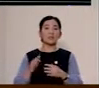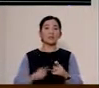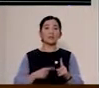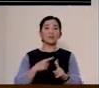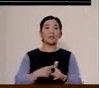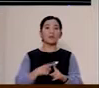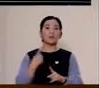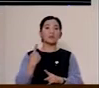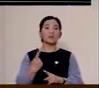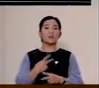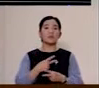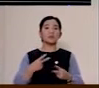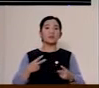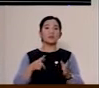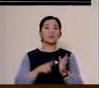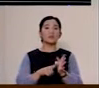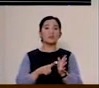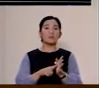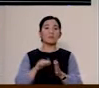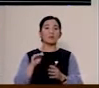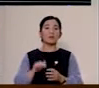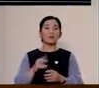прибавляем единицу, и получается